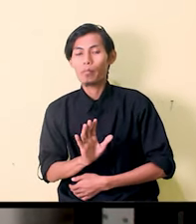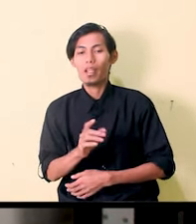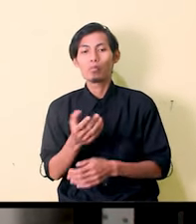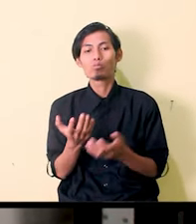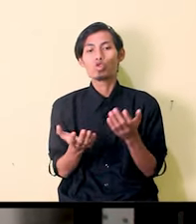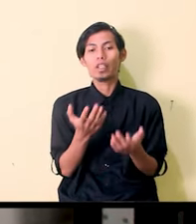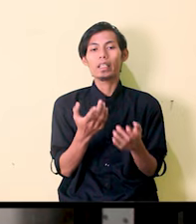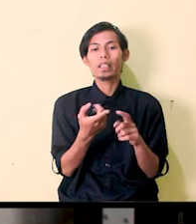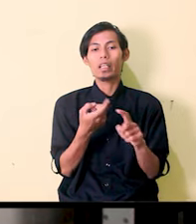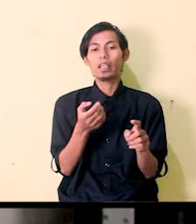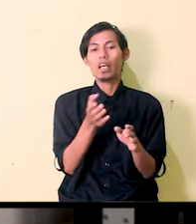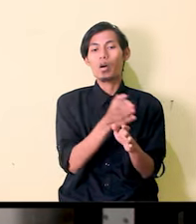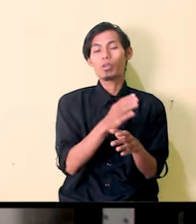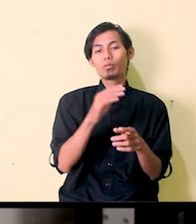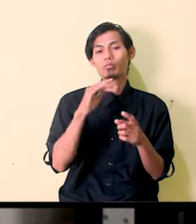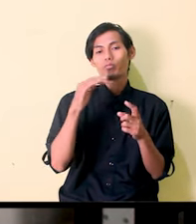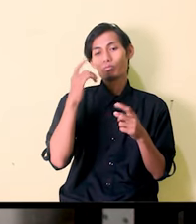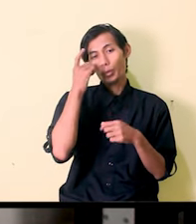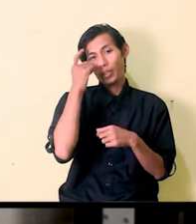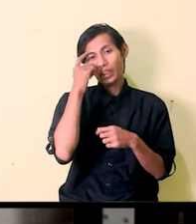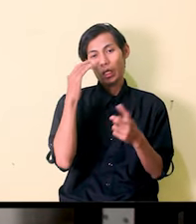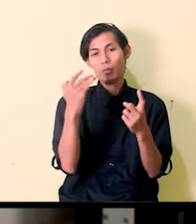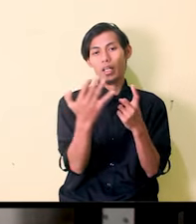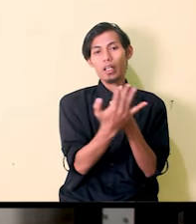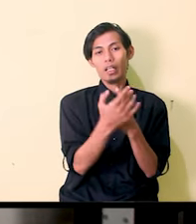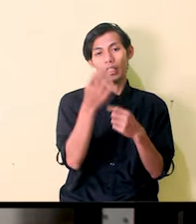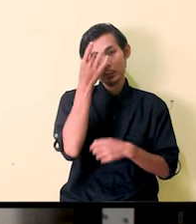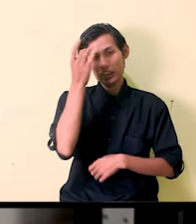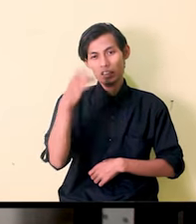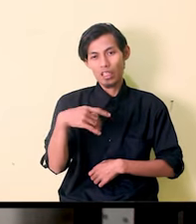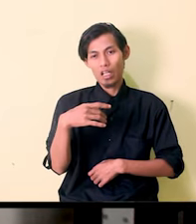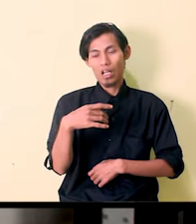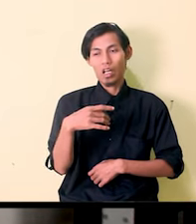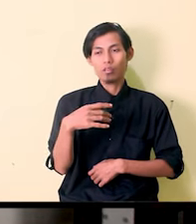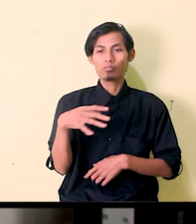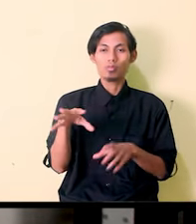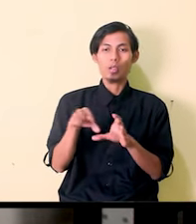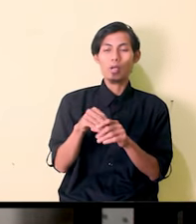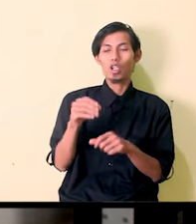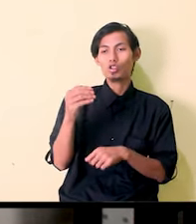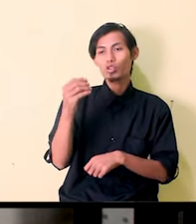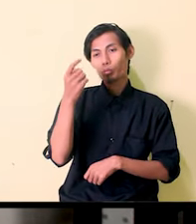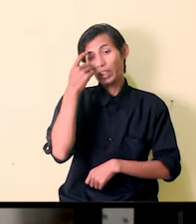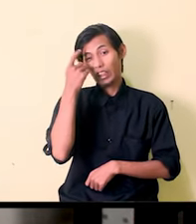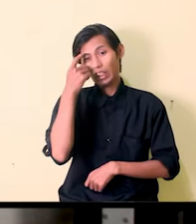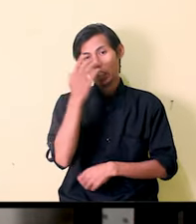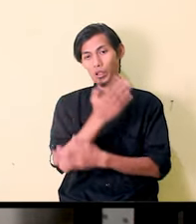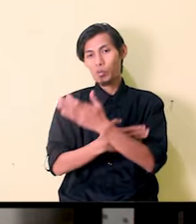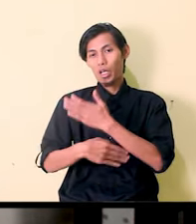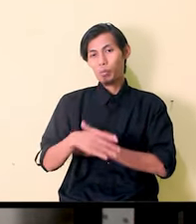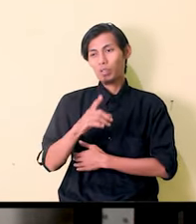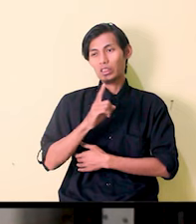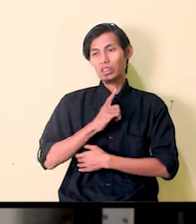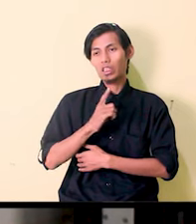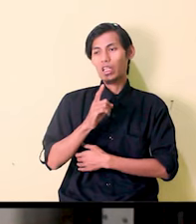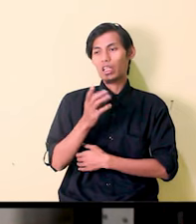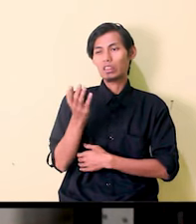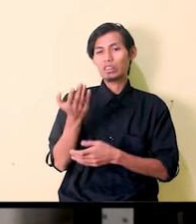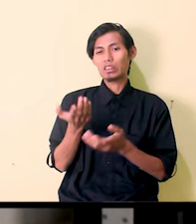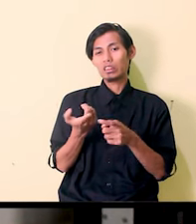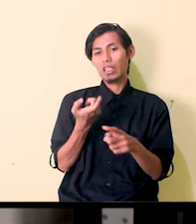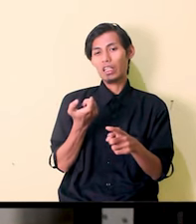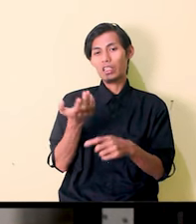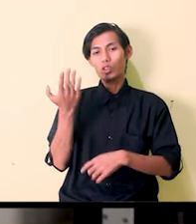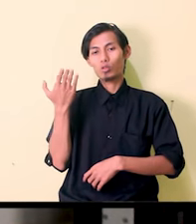di di fabel sendiri itu biasanya dari dulu merasa kasihan Dan mereka sendiri juga merasa